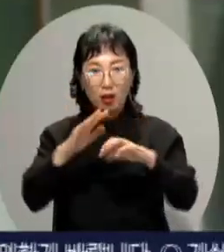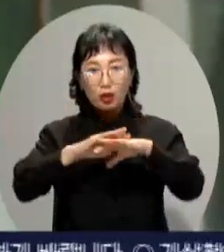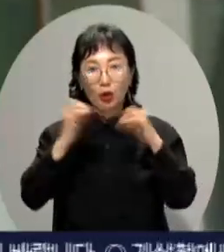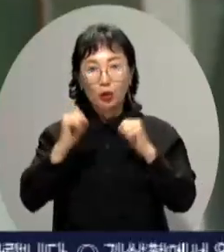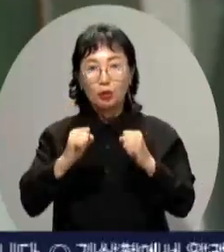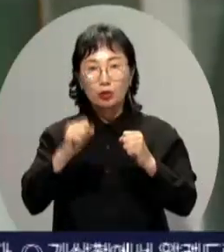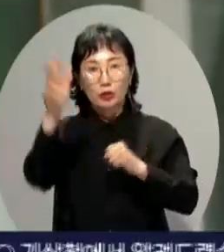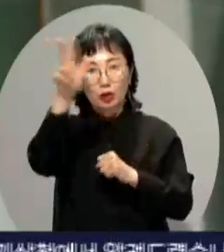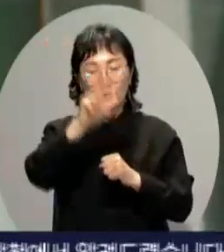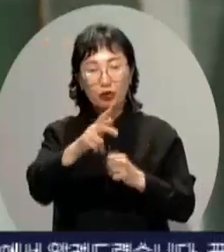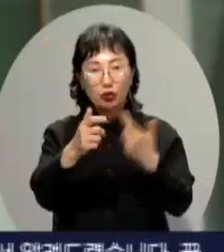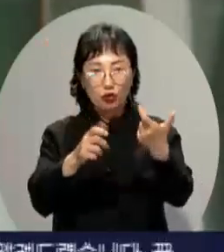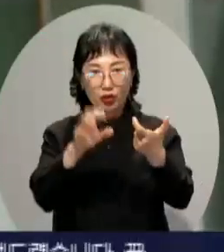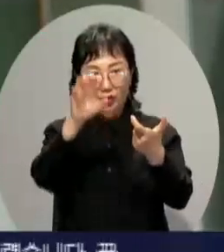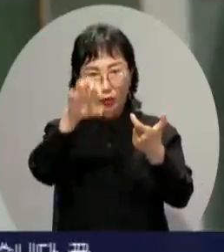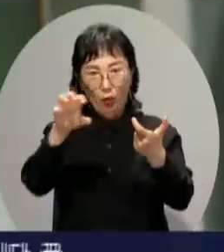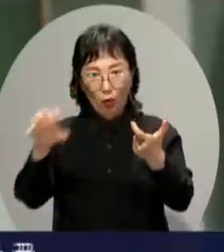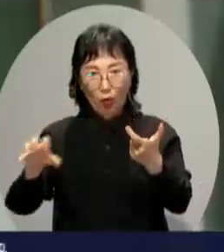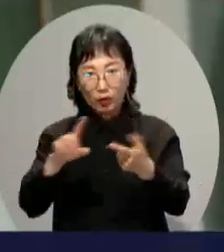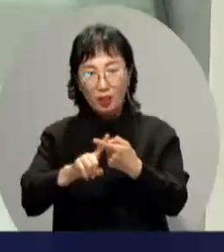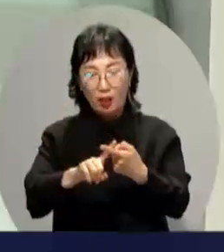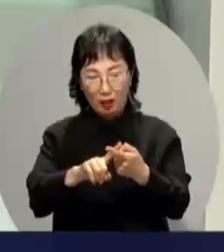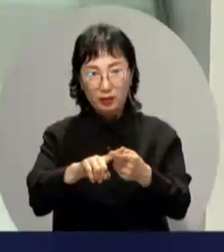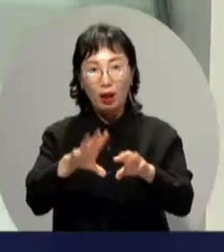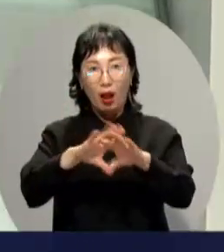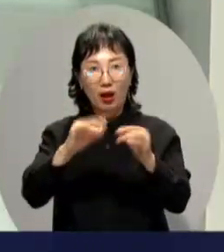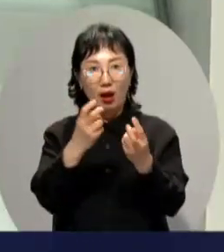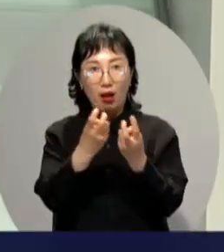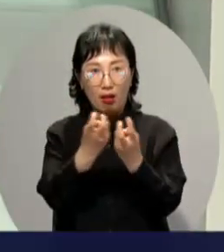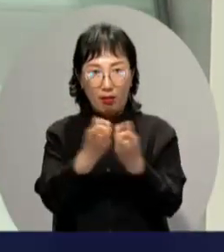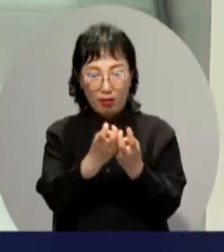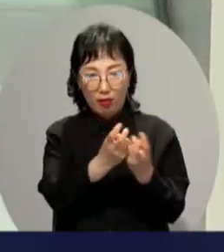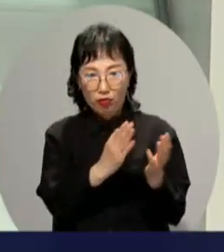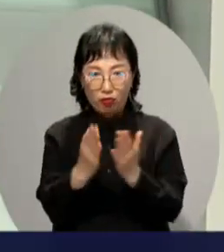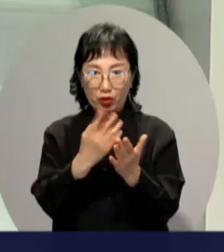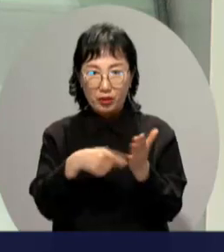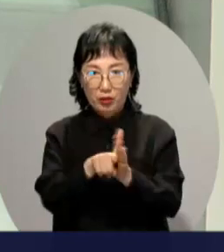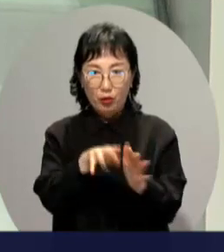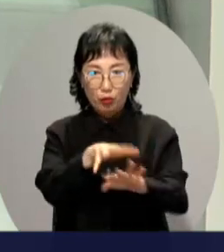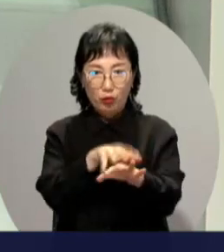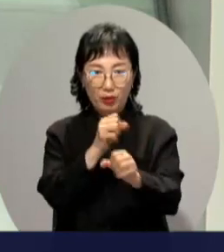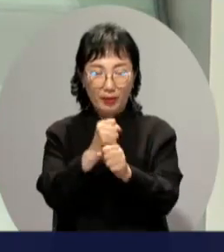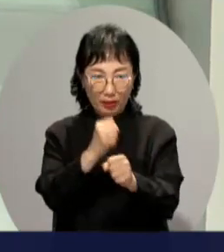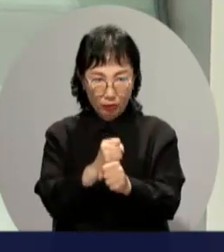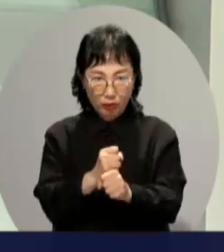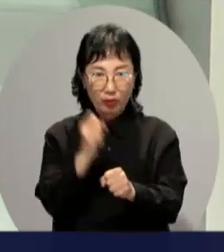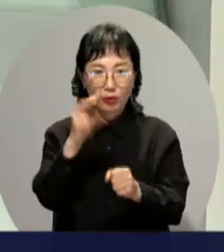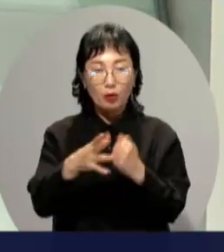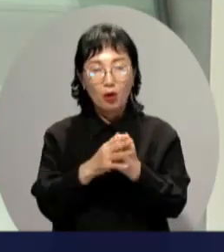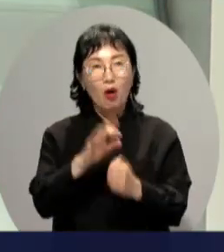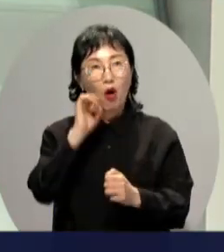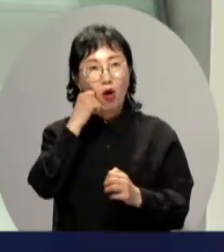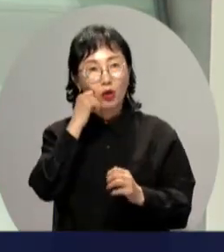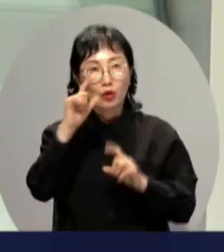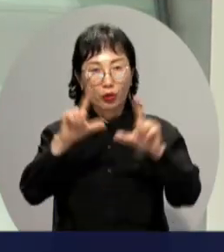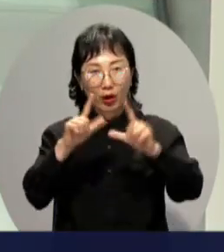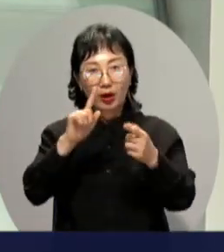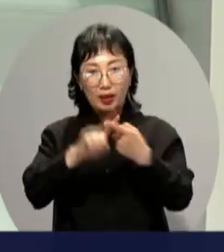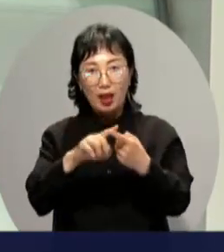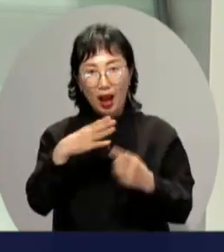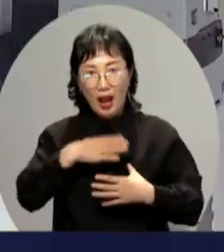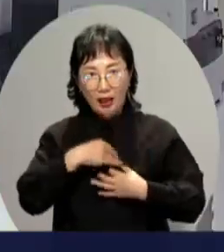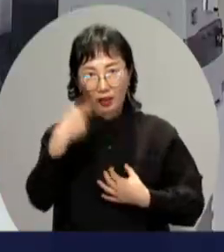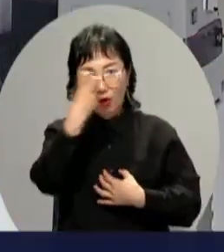60개 사업소에 상황 대책반을 편성하고 주요 공공시설, 이재민 대피시설 등 취약시설에 대한